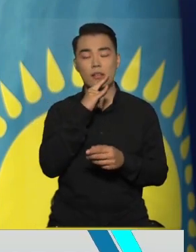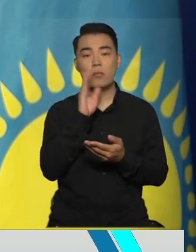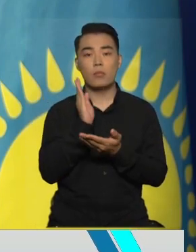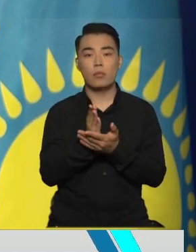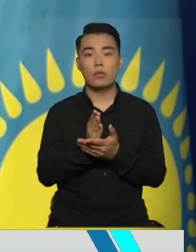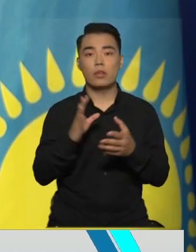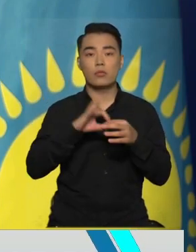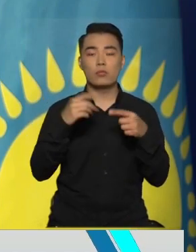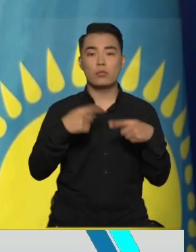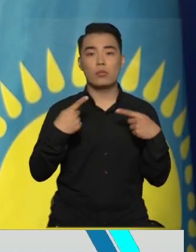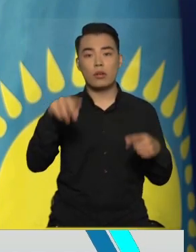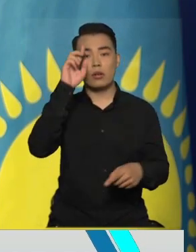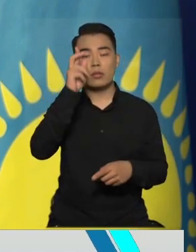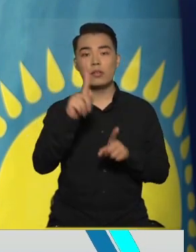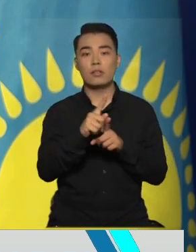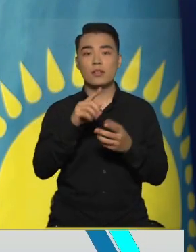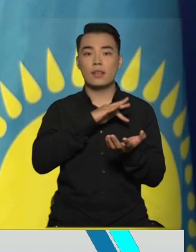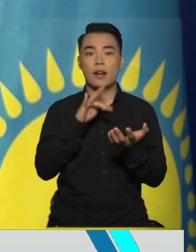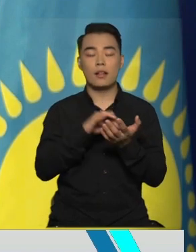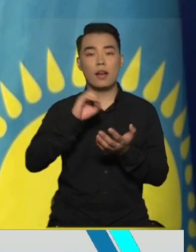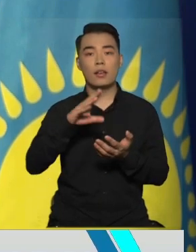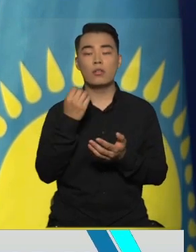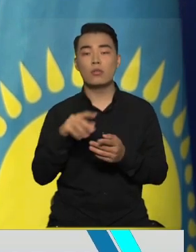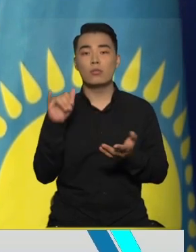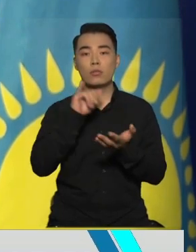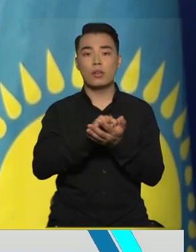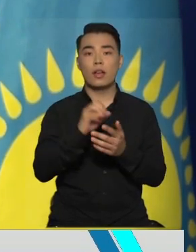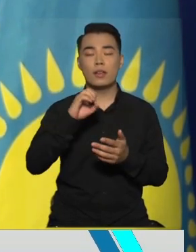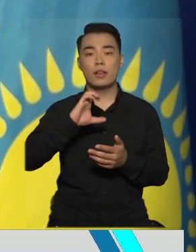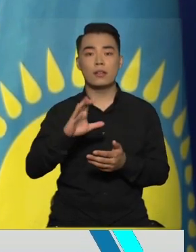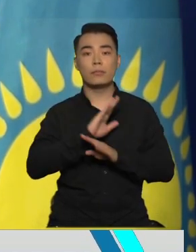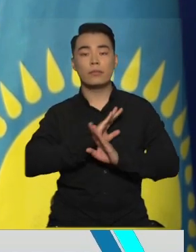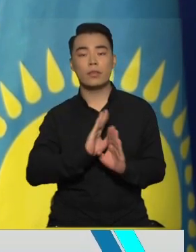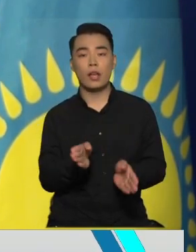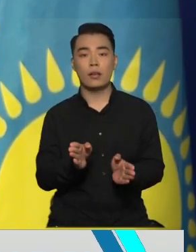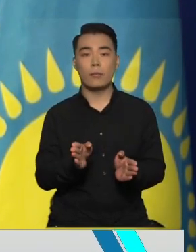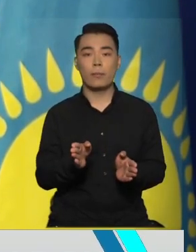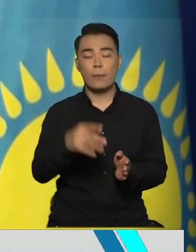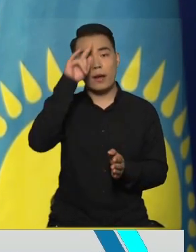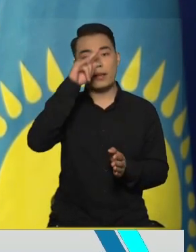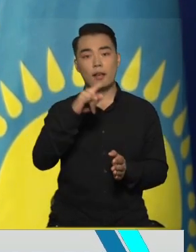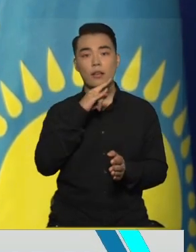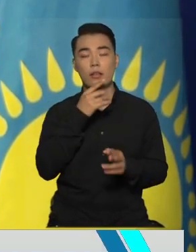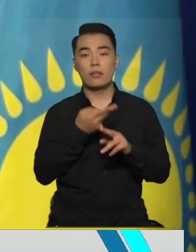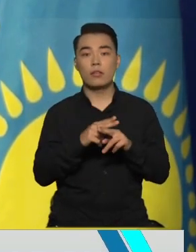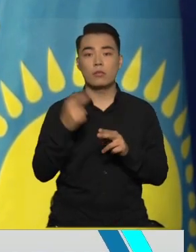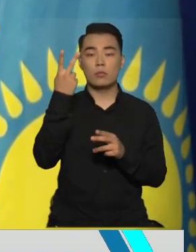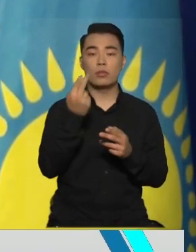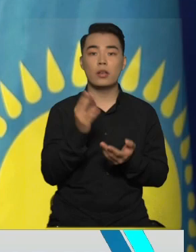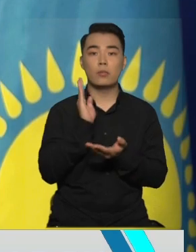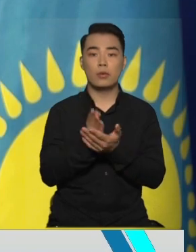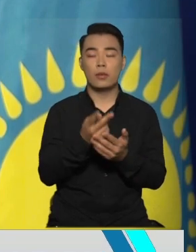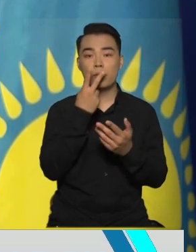в другие страны Центральной Азии, а также страны, входящие в ЕАЭС. В Казахстане в течение 2 дней